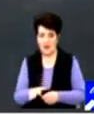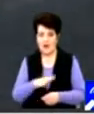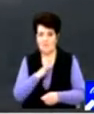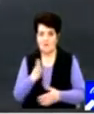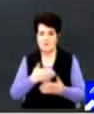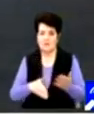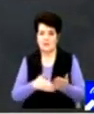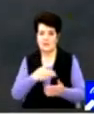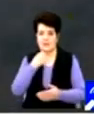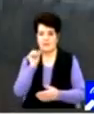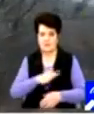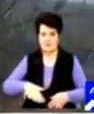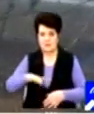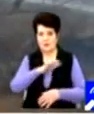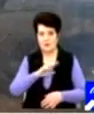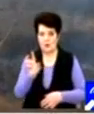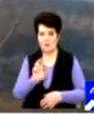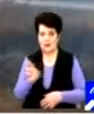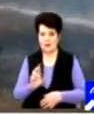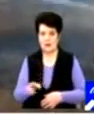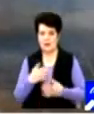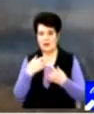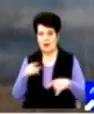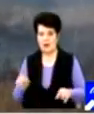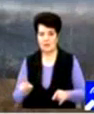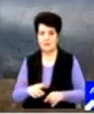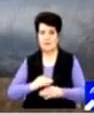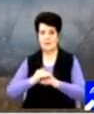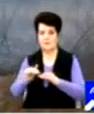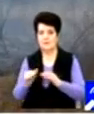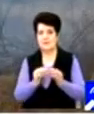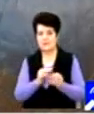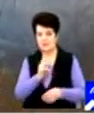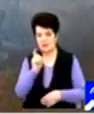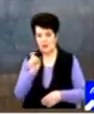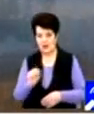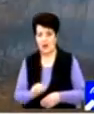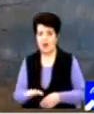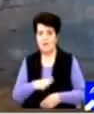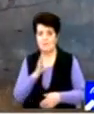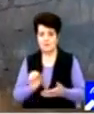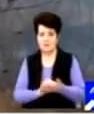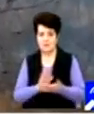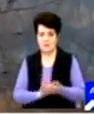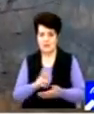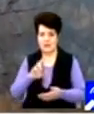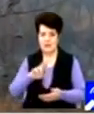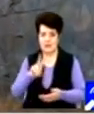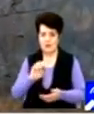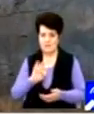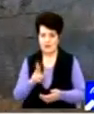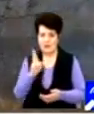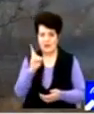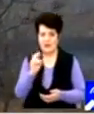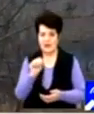fost lichidat ieri în sectorul Botanica. Alte incendii pe suprafață de 10 de hectare au fost înregistrate la Ialoveni, Cantemir